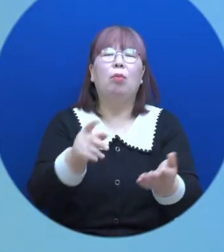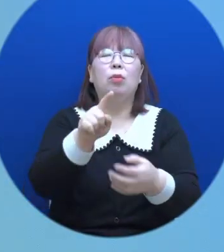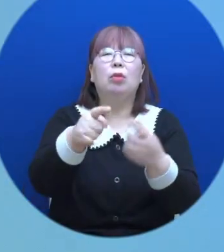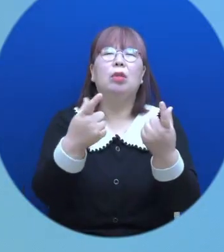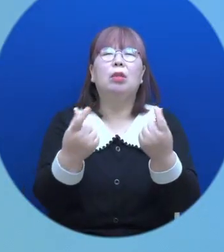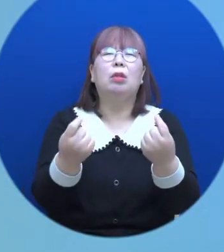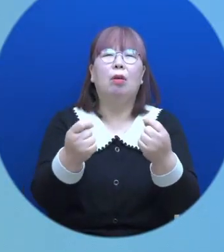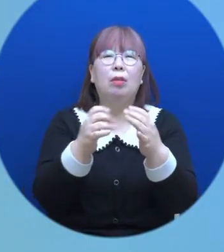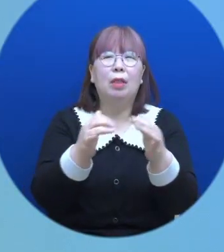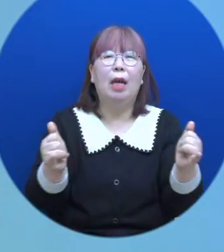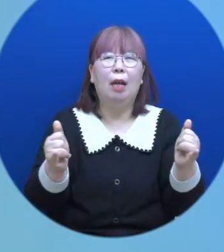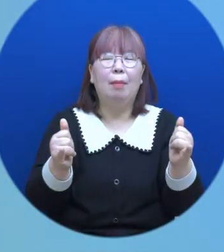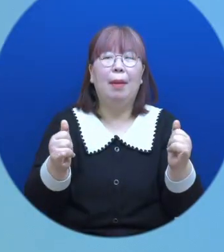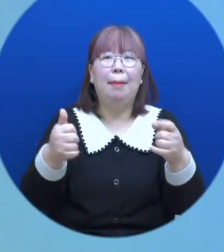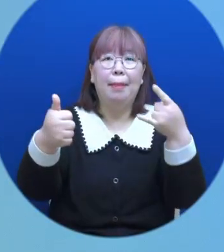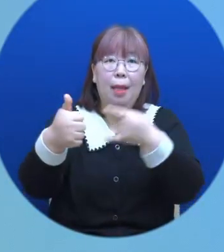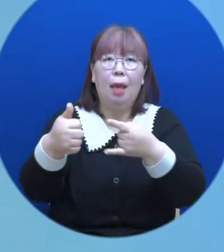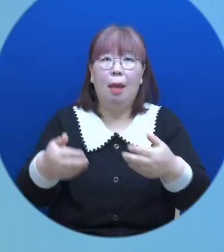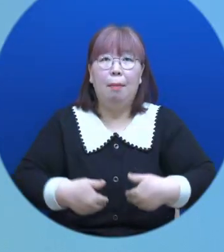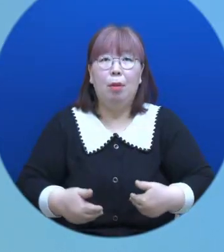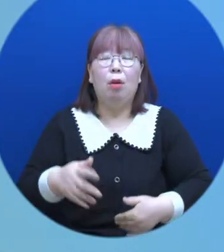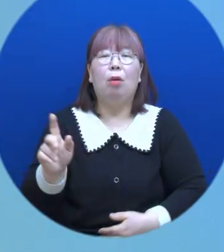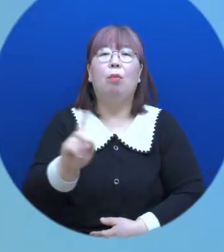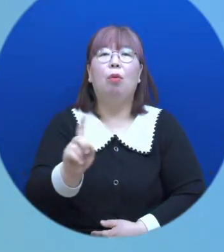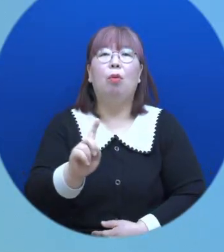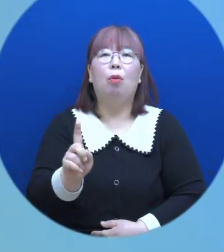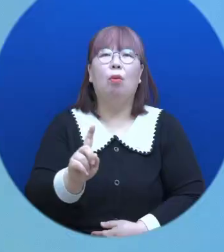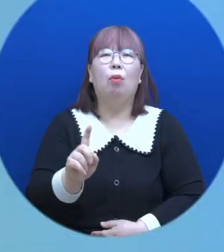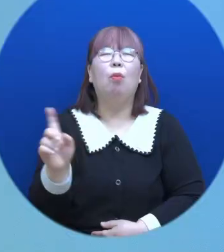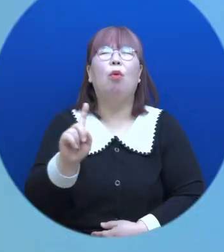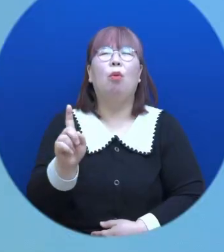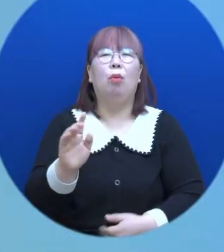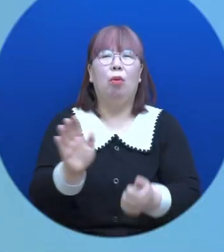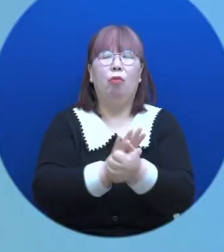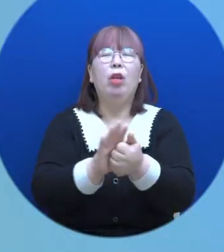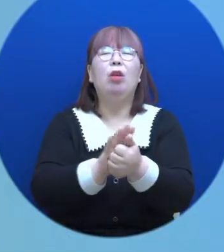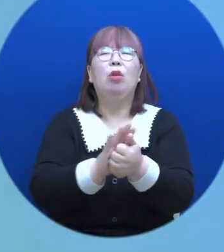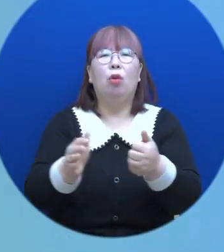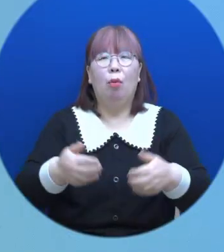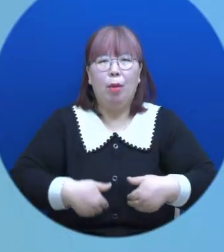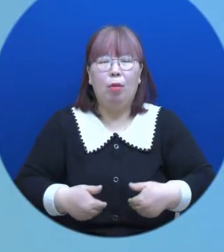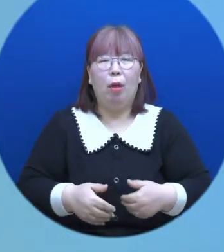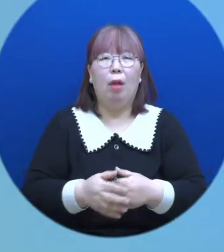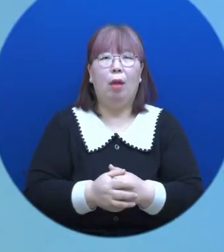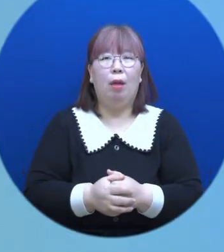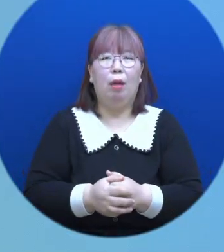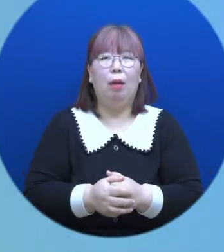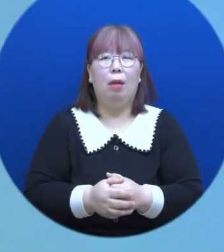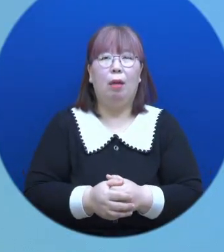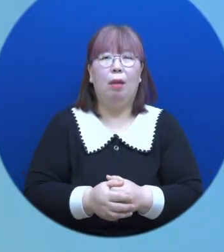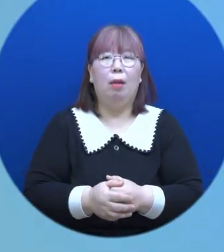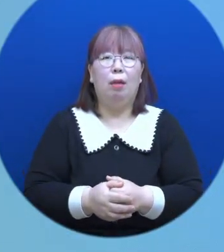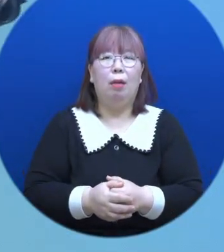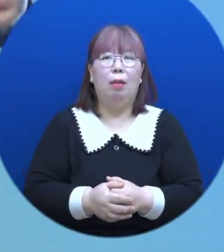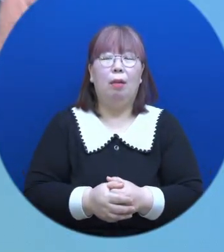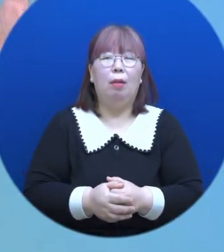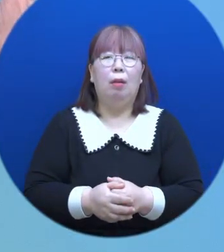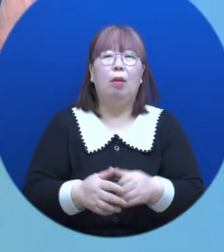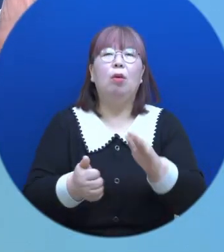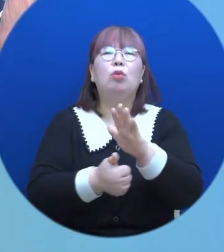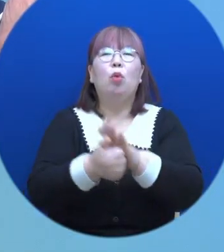이들에게 필요한 것이 있다면 무엇입니까? 위로입니다. 필요한 것이 있다면 무엇입니까?